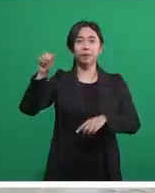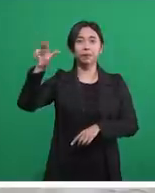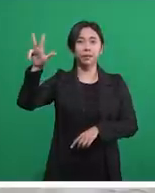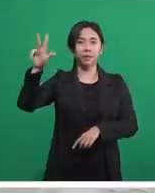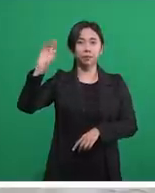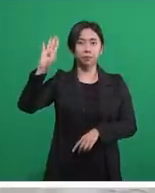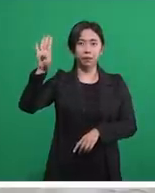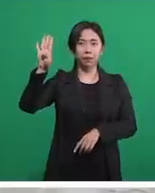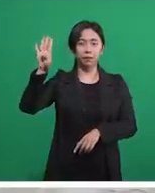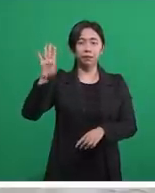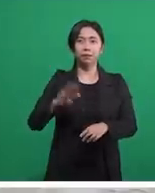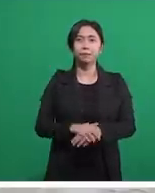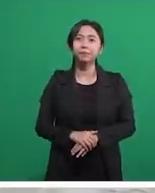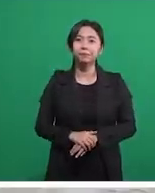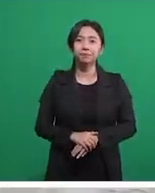ke-34.